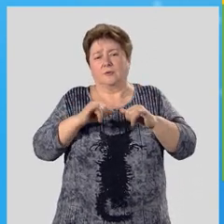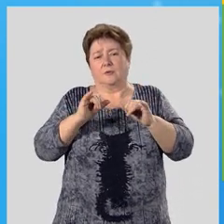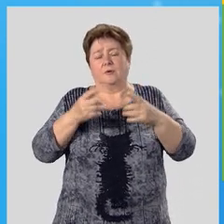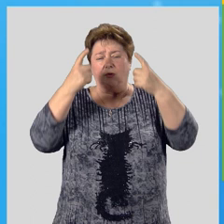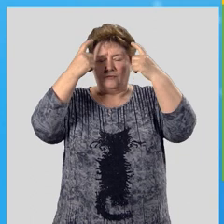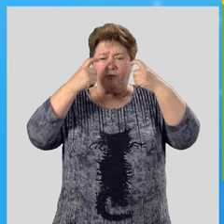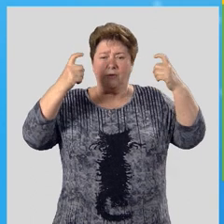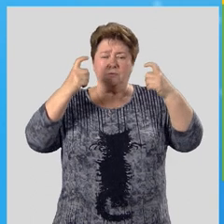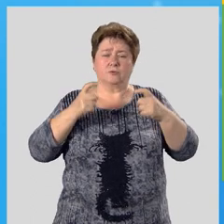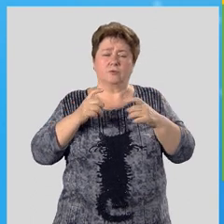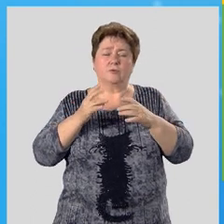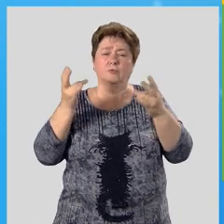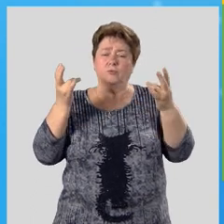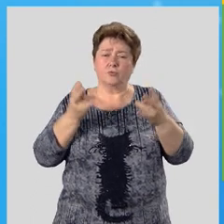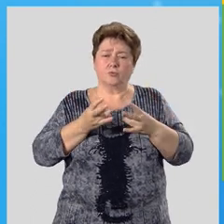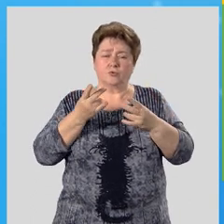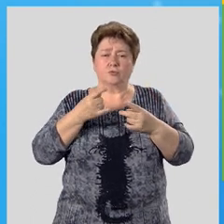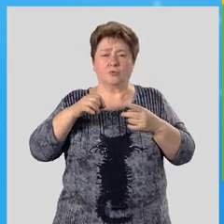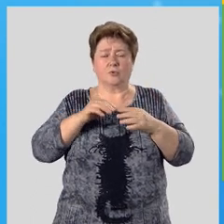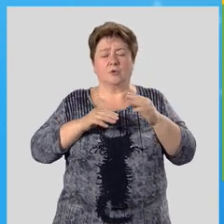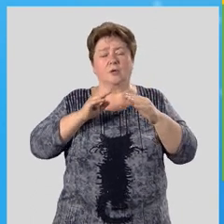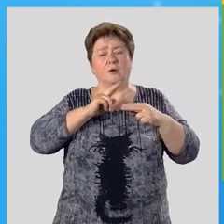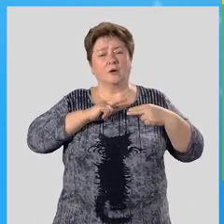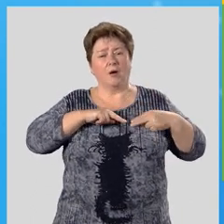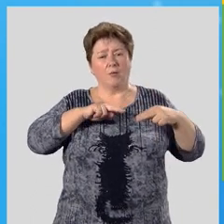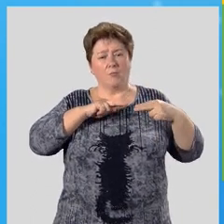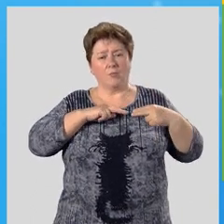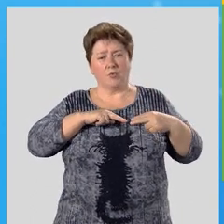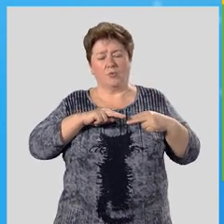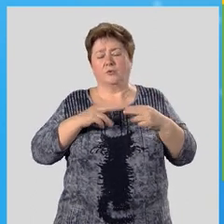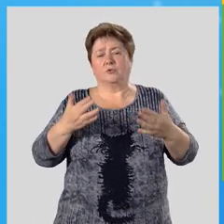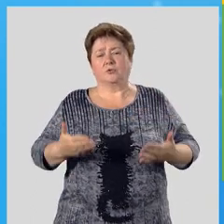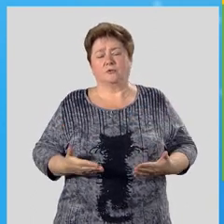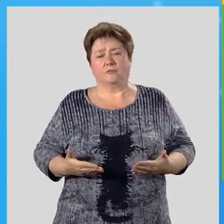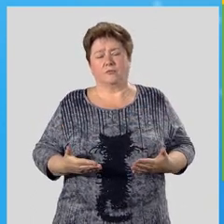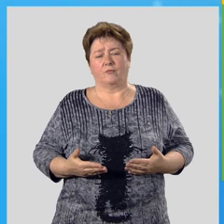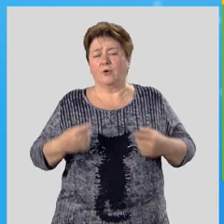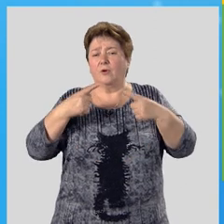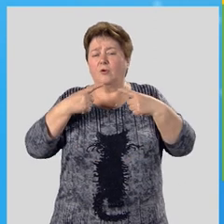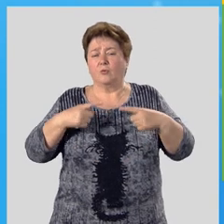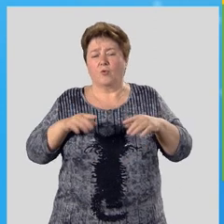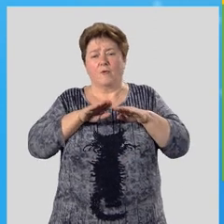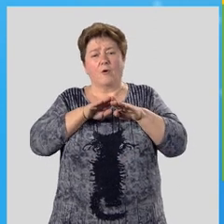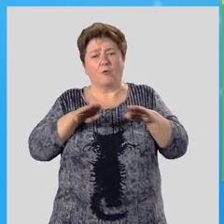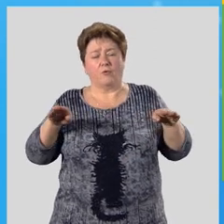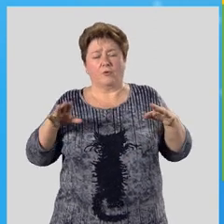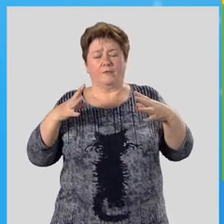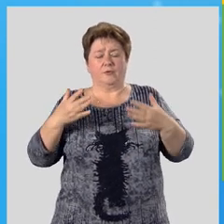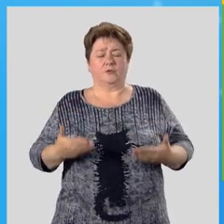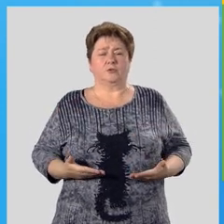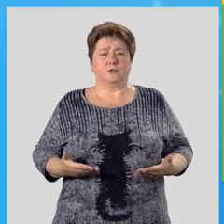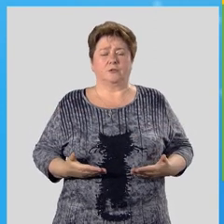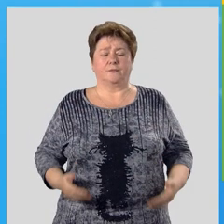уникальную информацию, необходимую для функционирования живого любого уровня